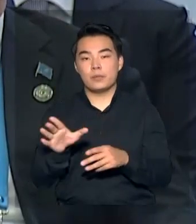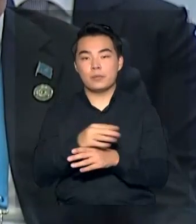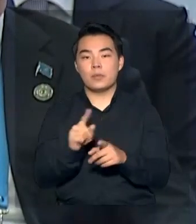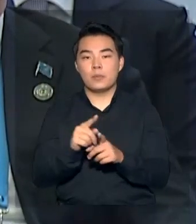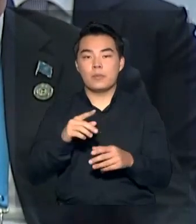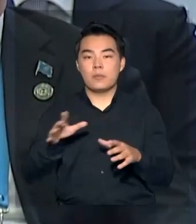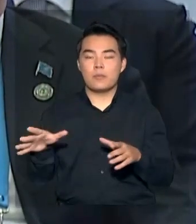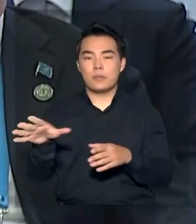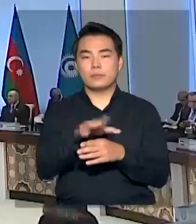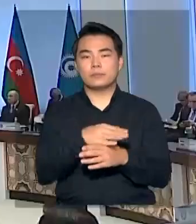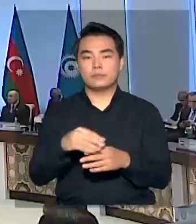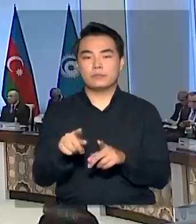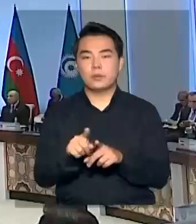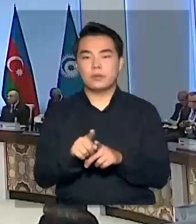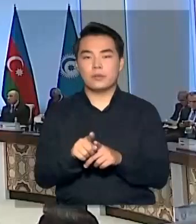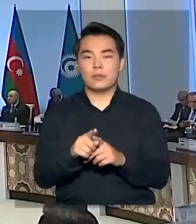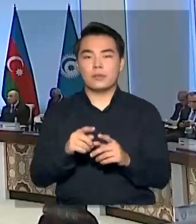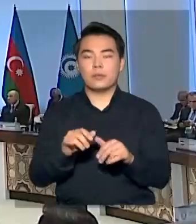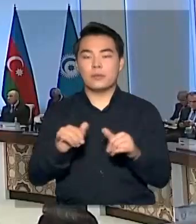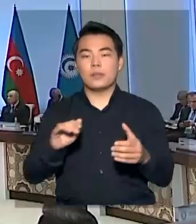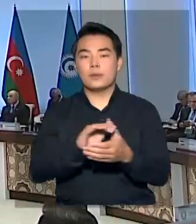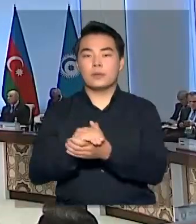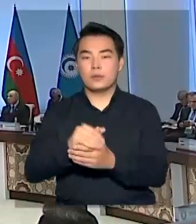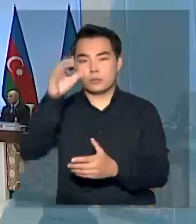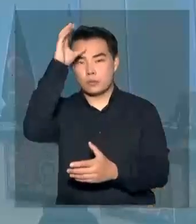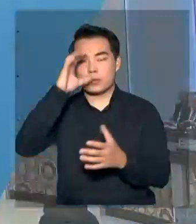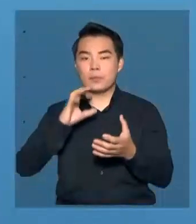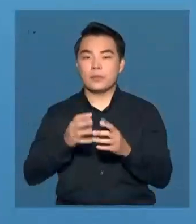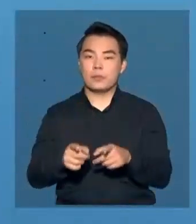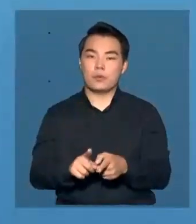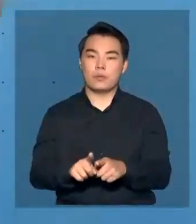нами проводится для укрепления интеграции в тюркском мире.